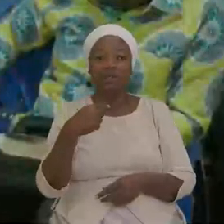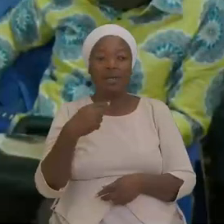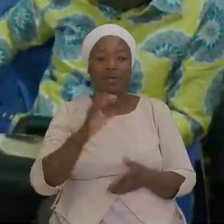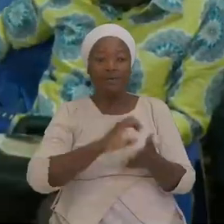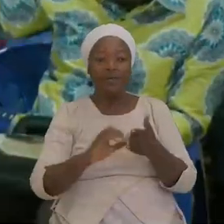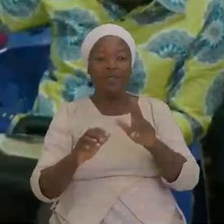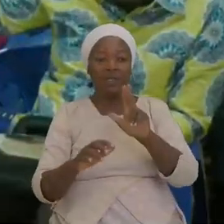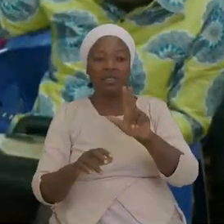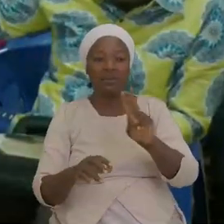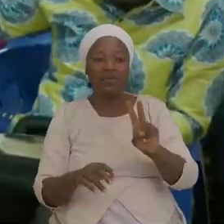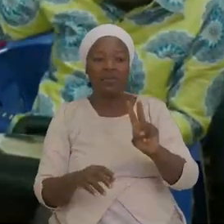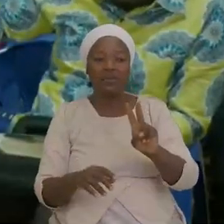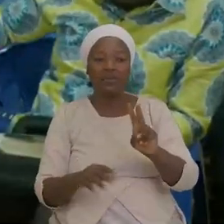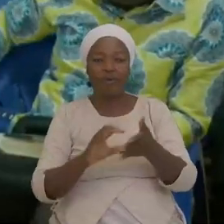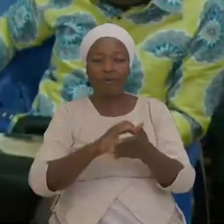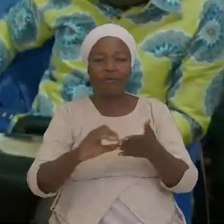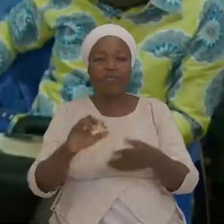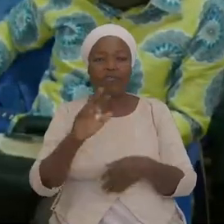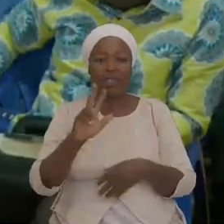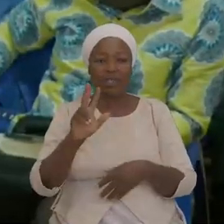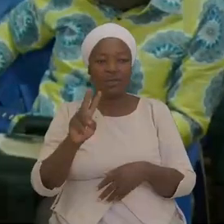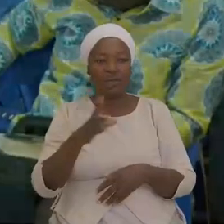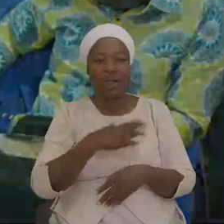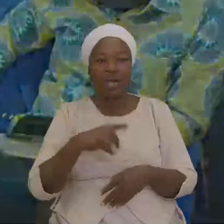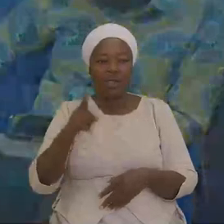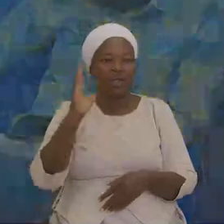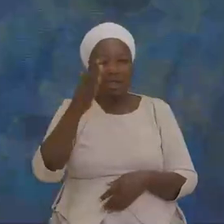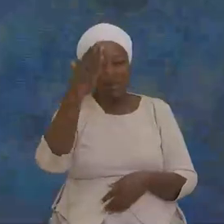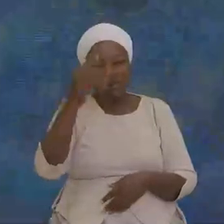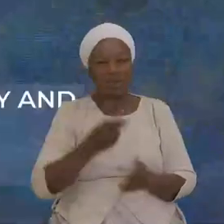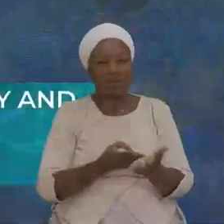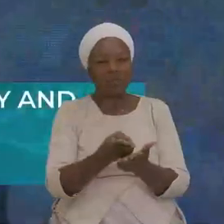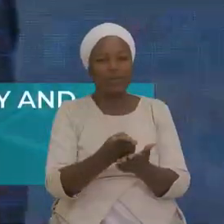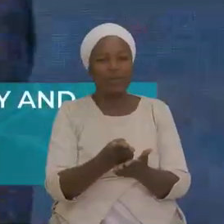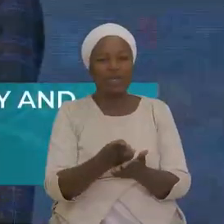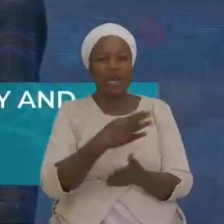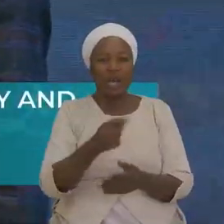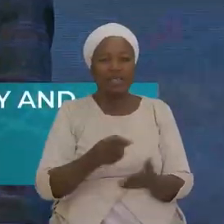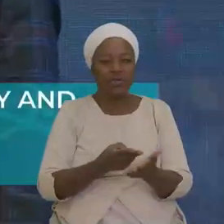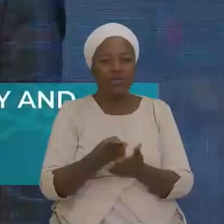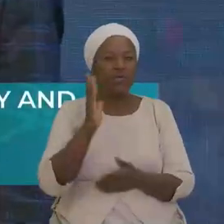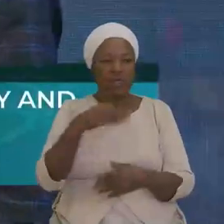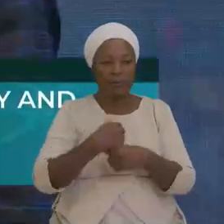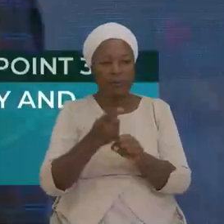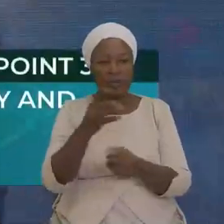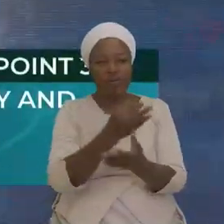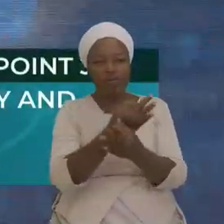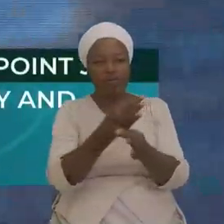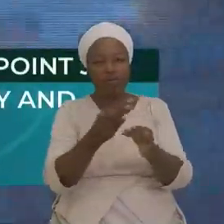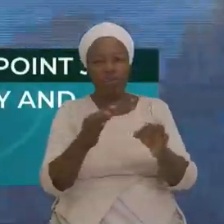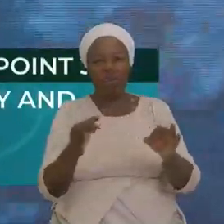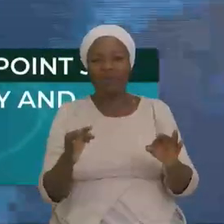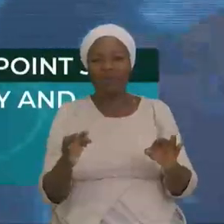Et dans le verset 32, il dit, vous connaîtrez la vérité. Et la vérité vous